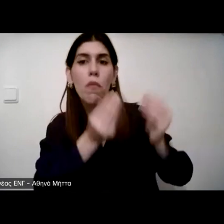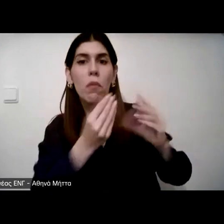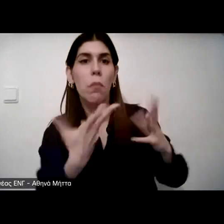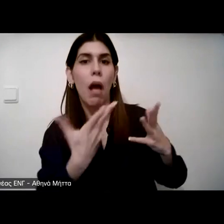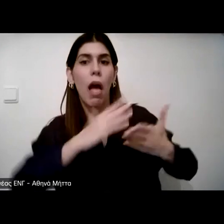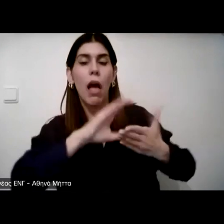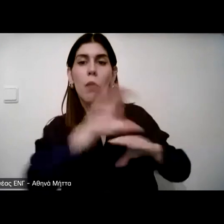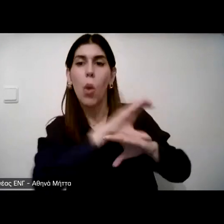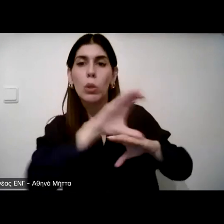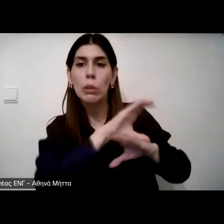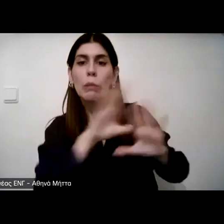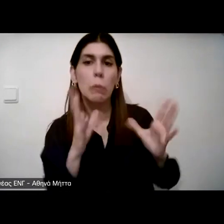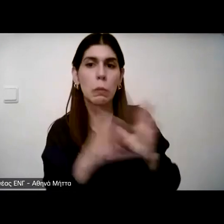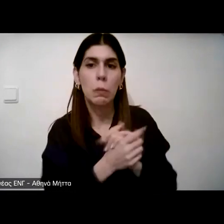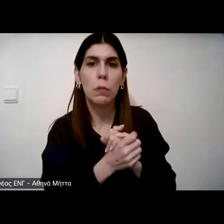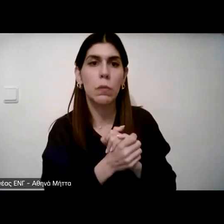έχω πατήσει.